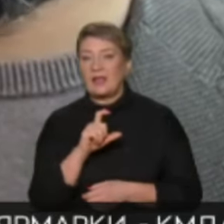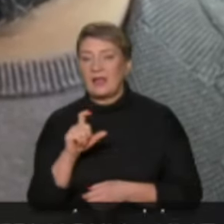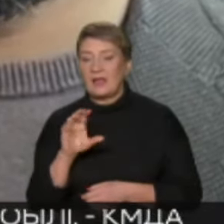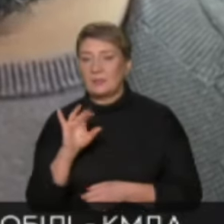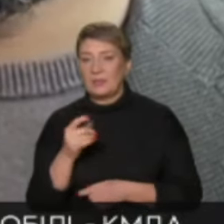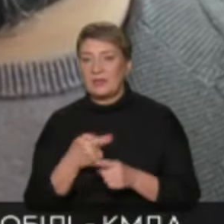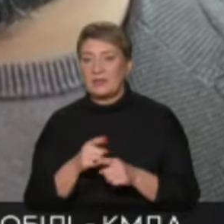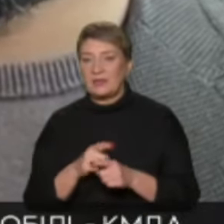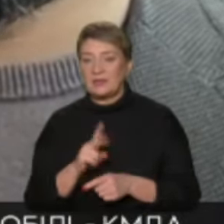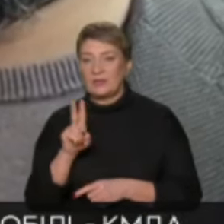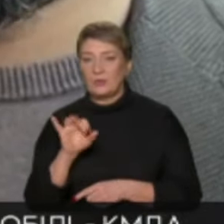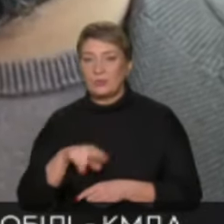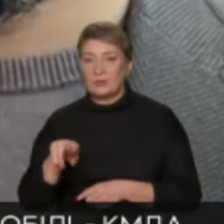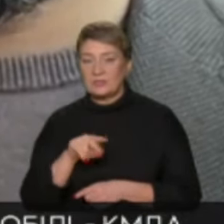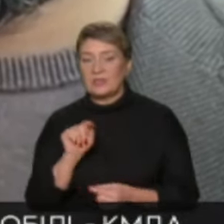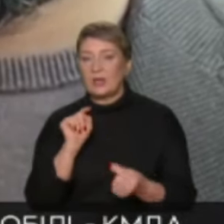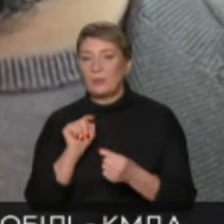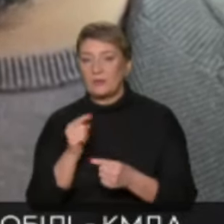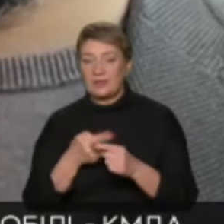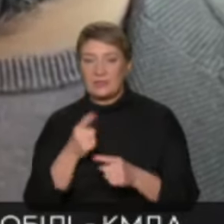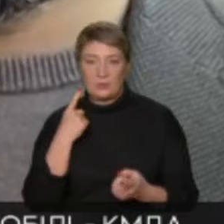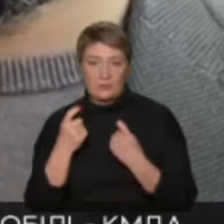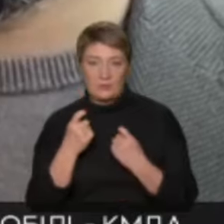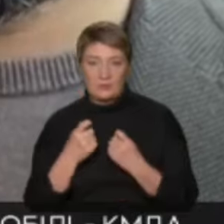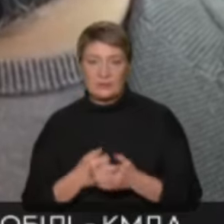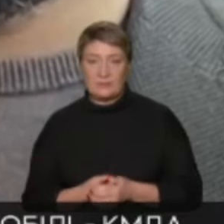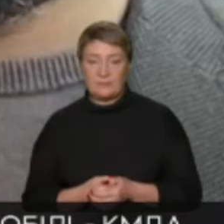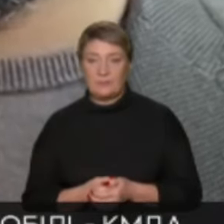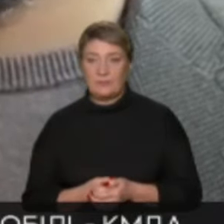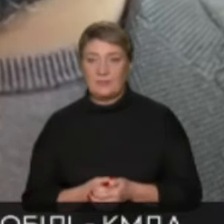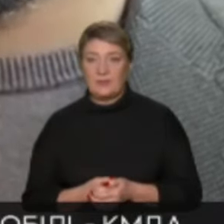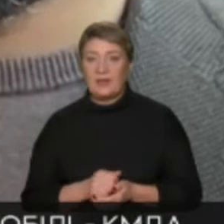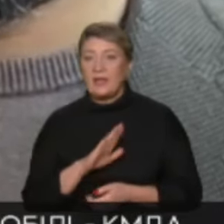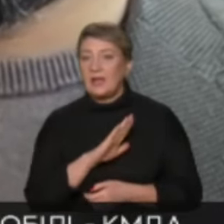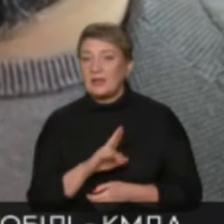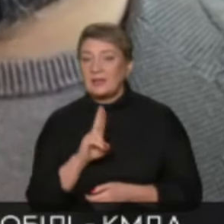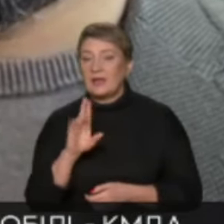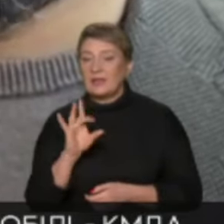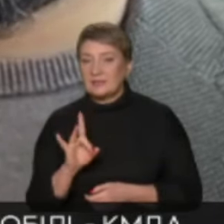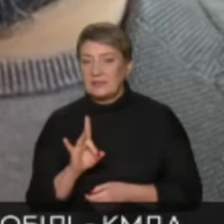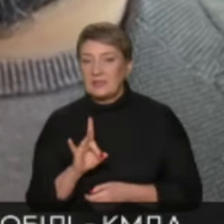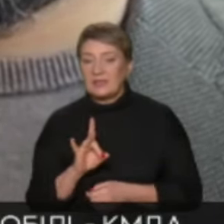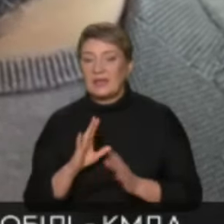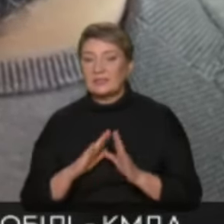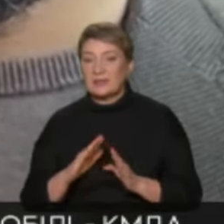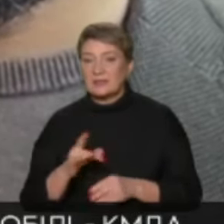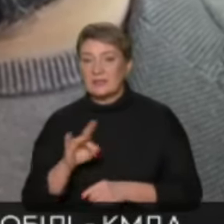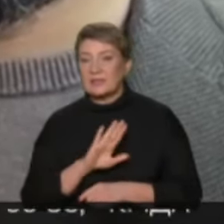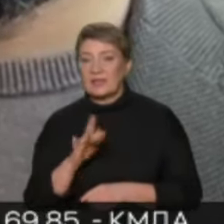они опровергли эту информацию. То есть ни КСИР, ни Исламская Республика, ни